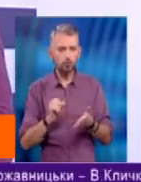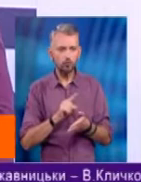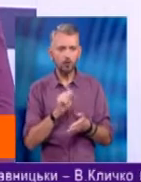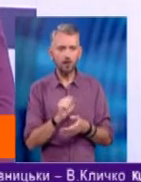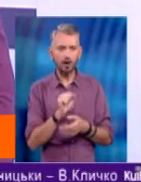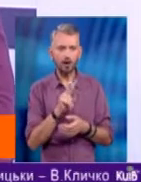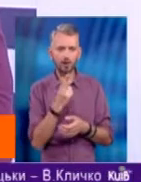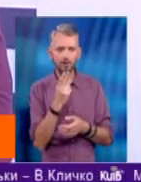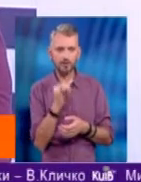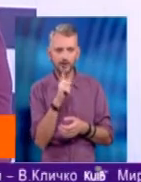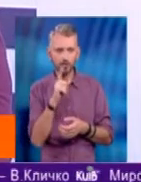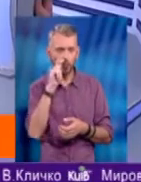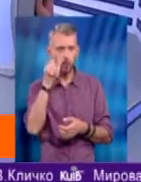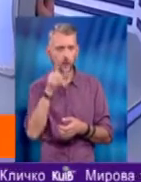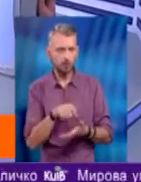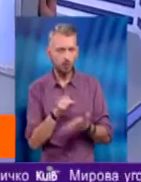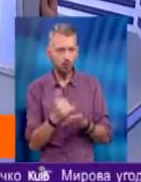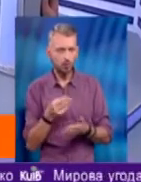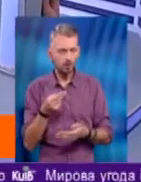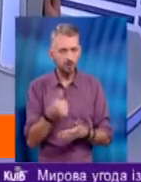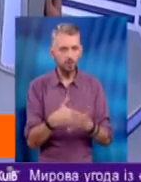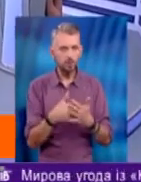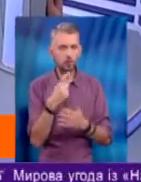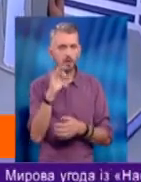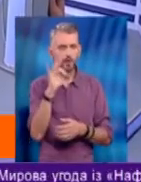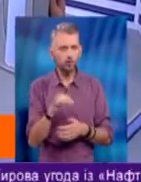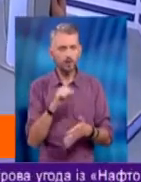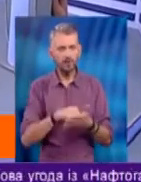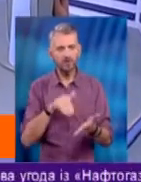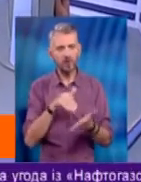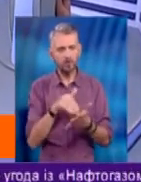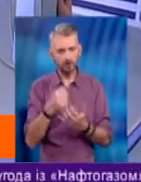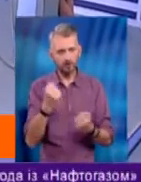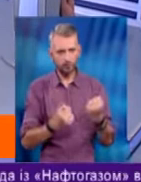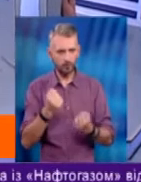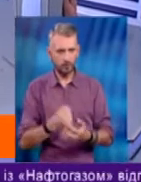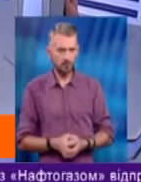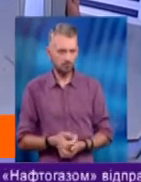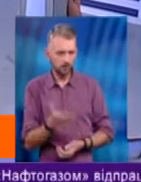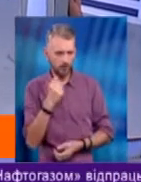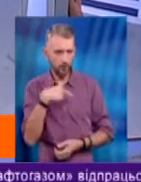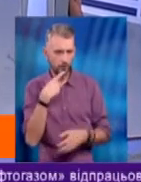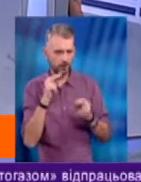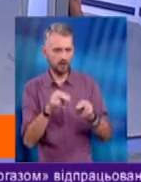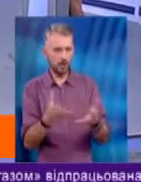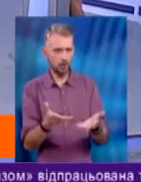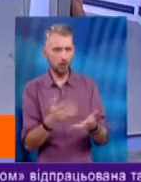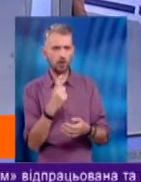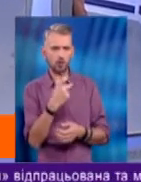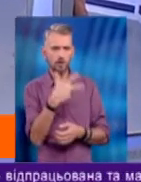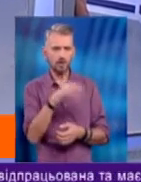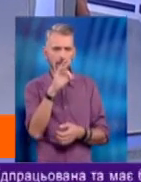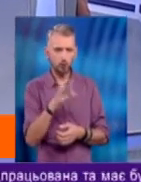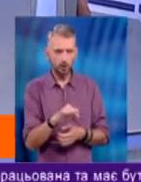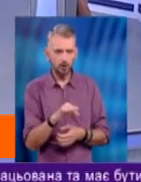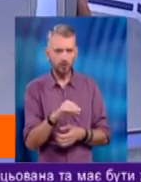акциз українець має сьогодні сплатити близько 100% від вартості автомобіля. Ну, давайте говорити відверто.